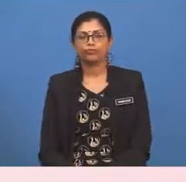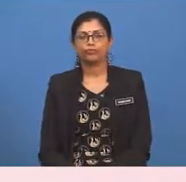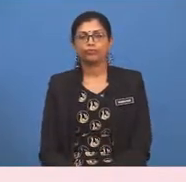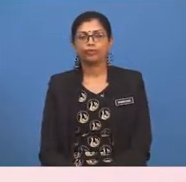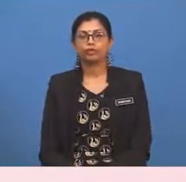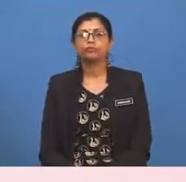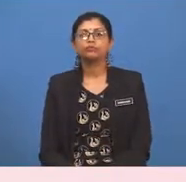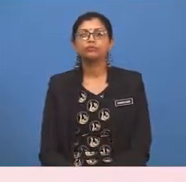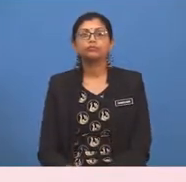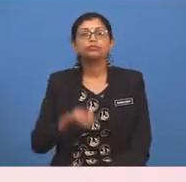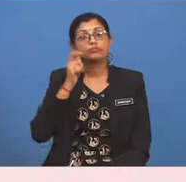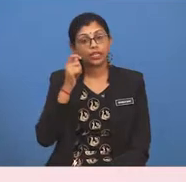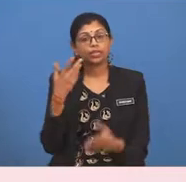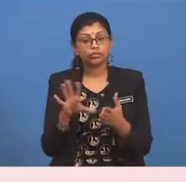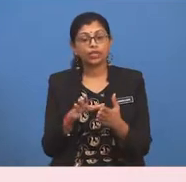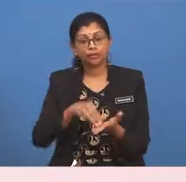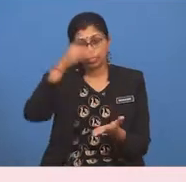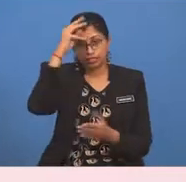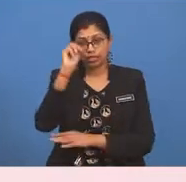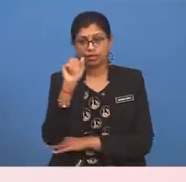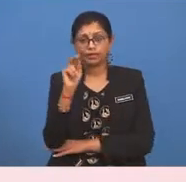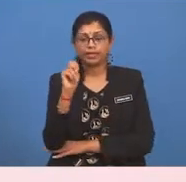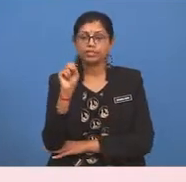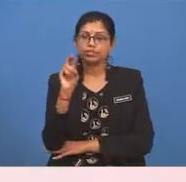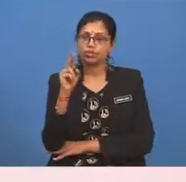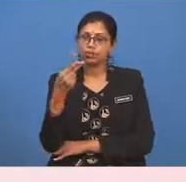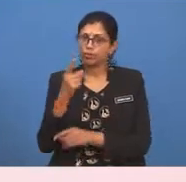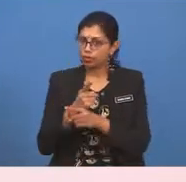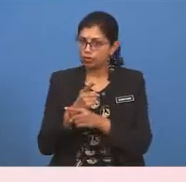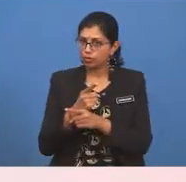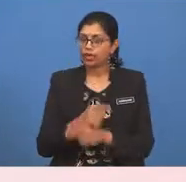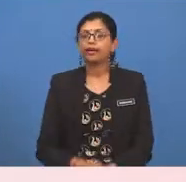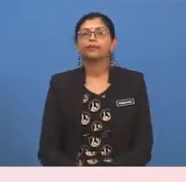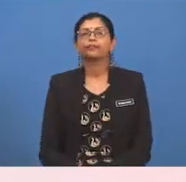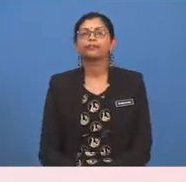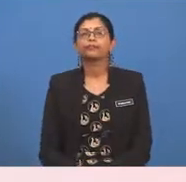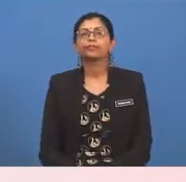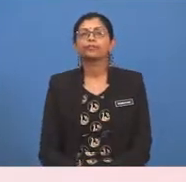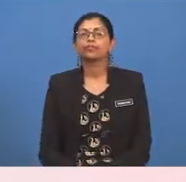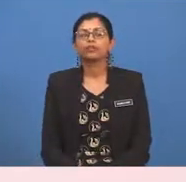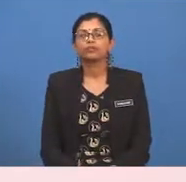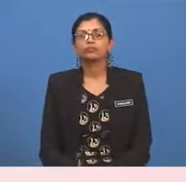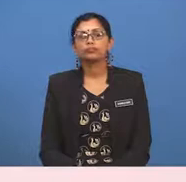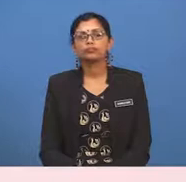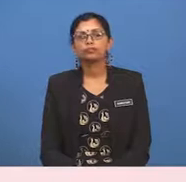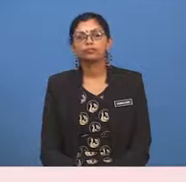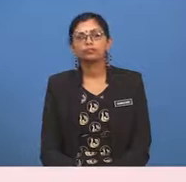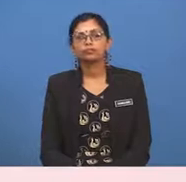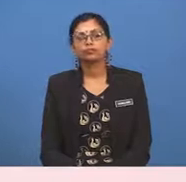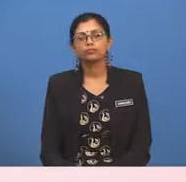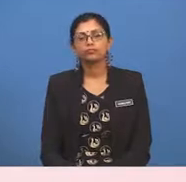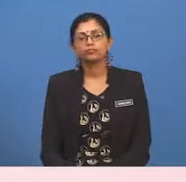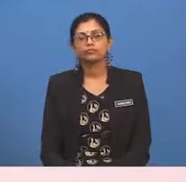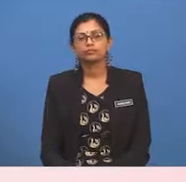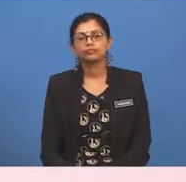dengan menggunakan kaedah pemansuhan, 2 per 5 darab